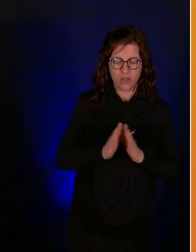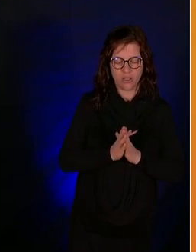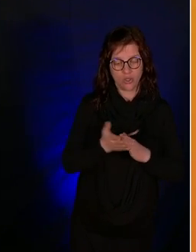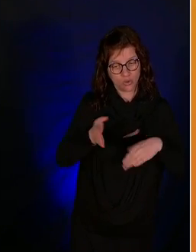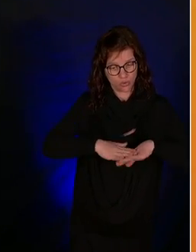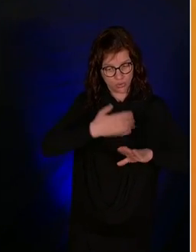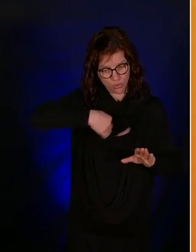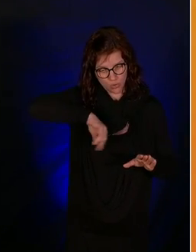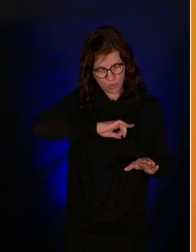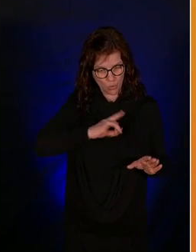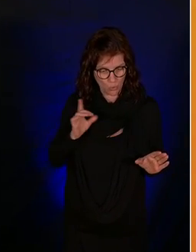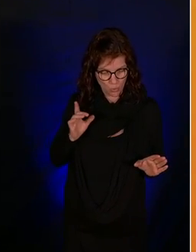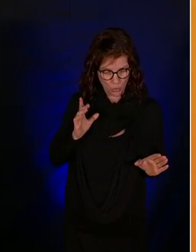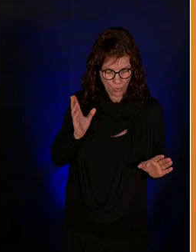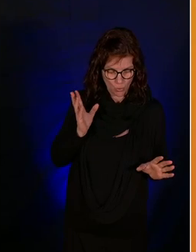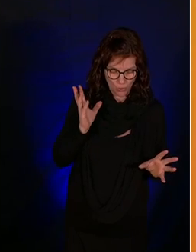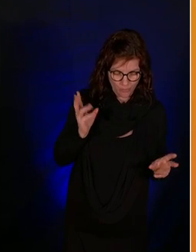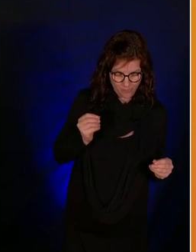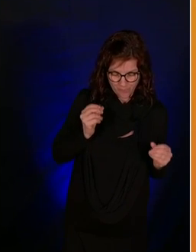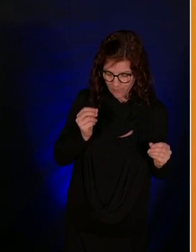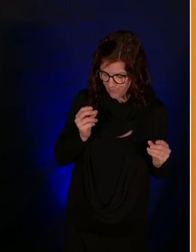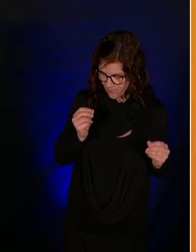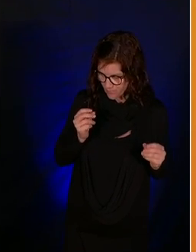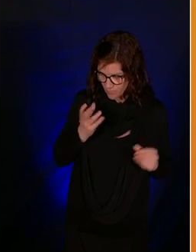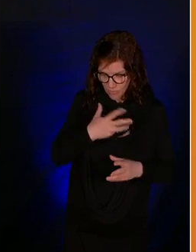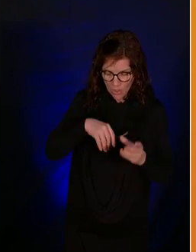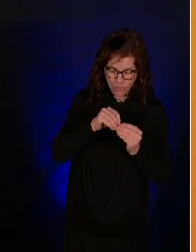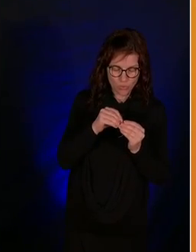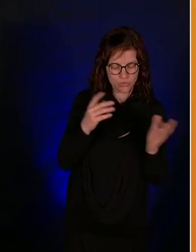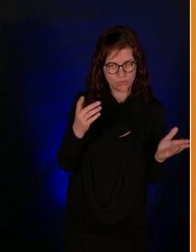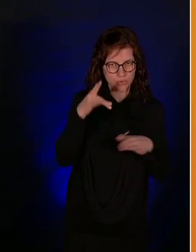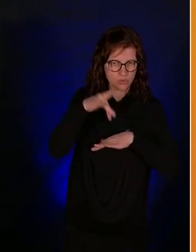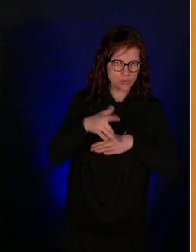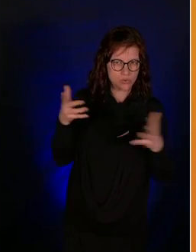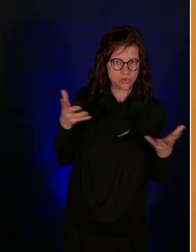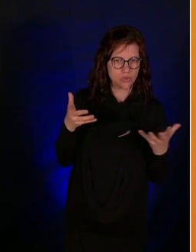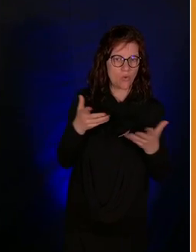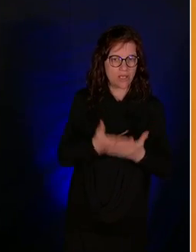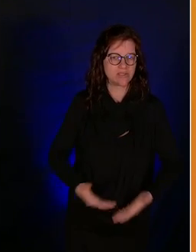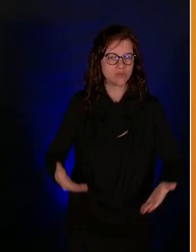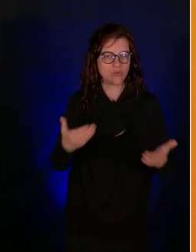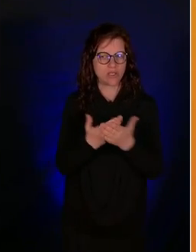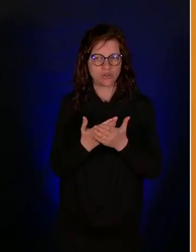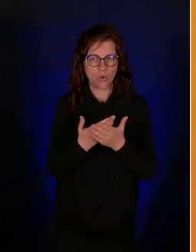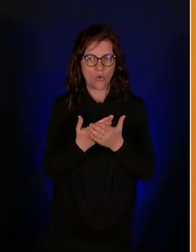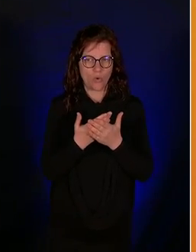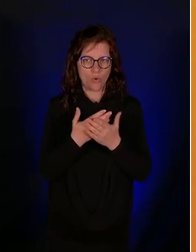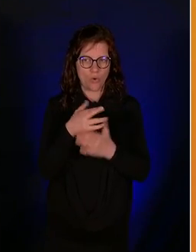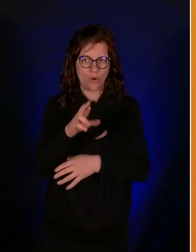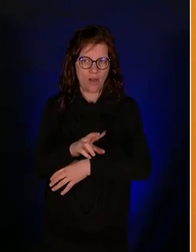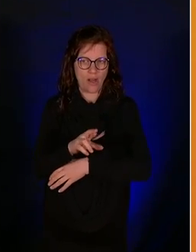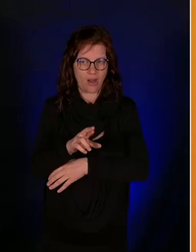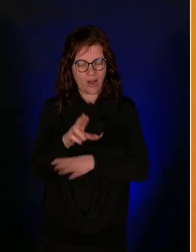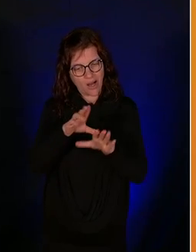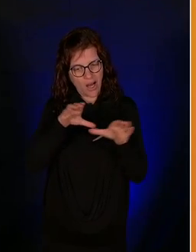Nous, on a connu en plus une montée malheureuse et extrêmement grave du Rassemblement National. On a fait la une des